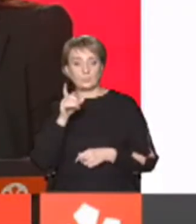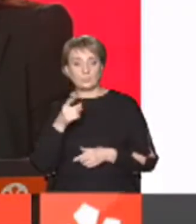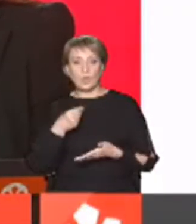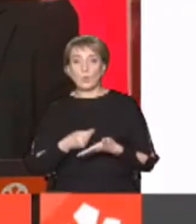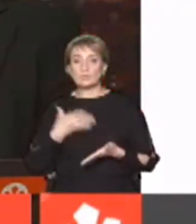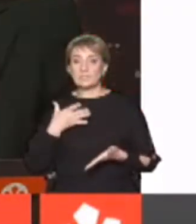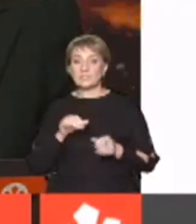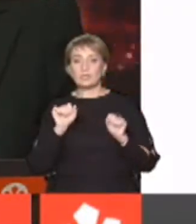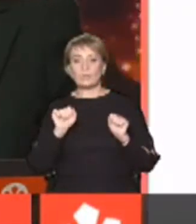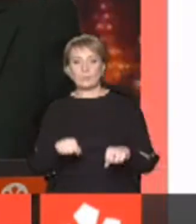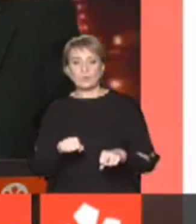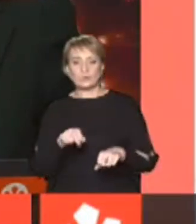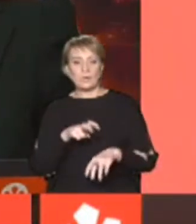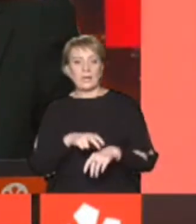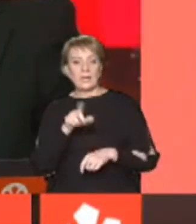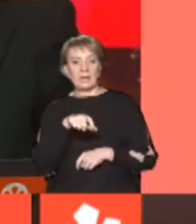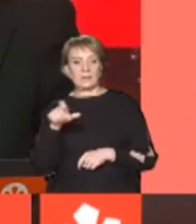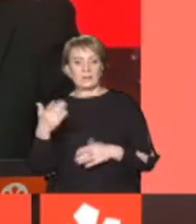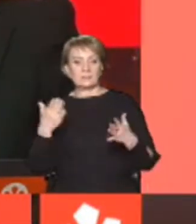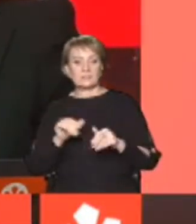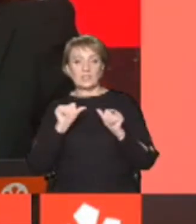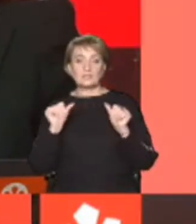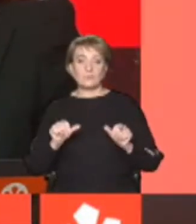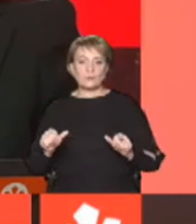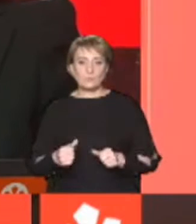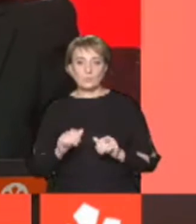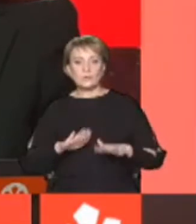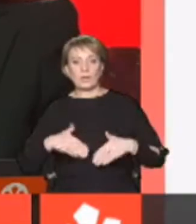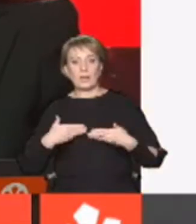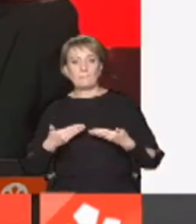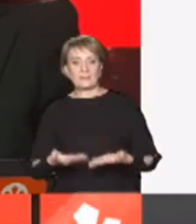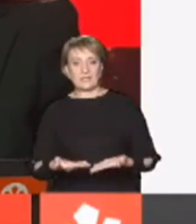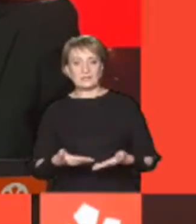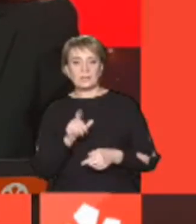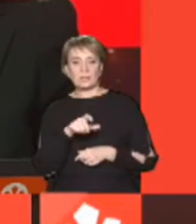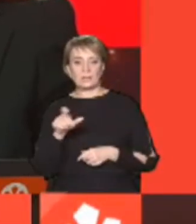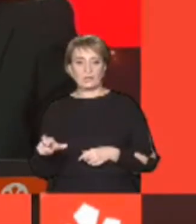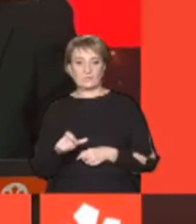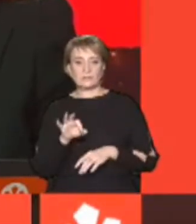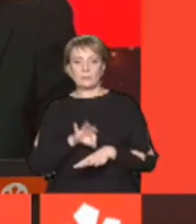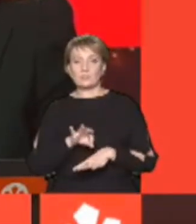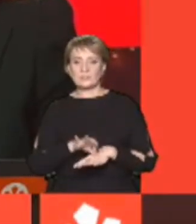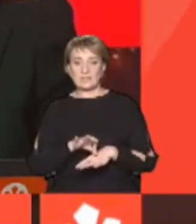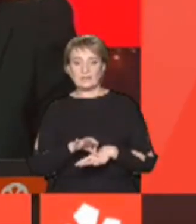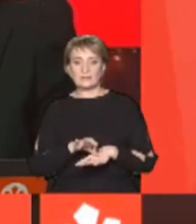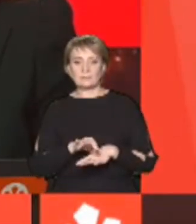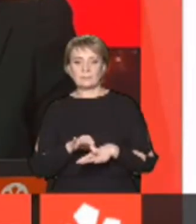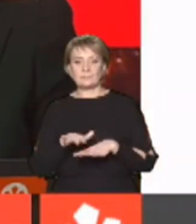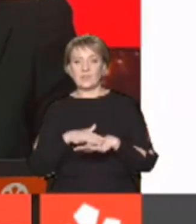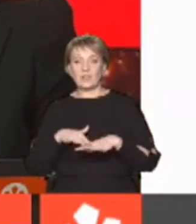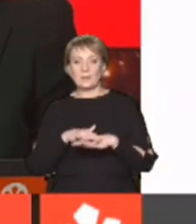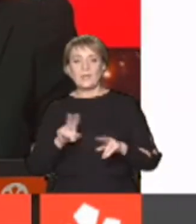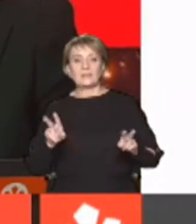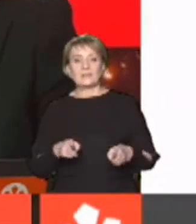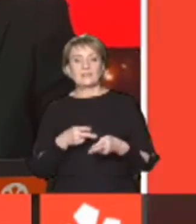практичне значення можуть лікарі, які потім сформують вже рекомендації для людей, для пацієнтів, для громадян. Тому не